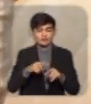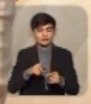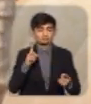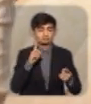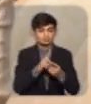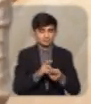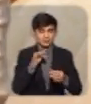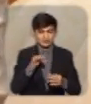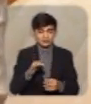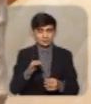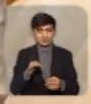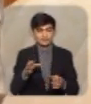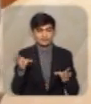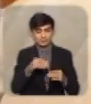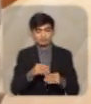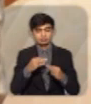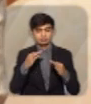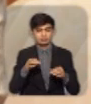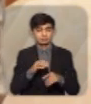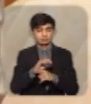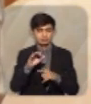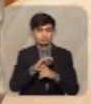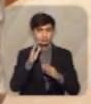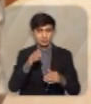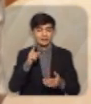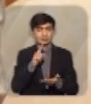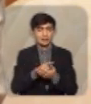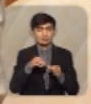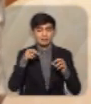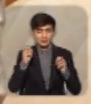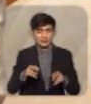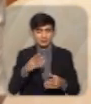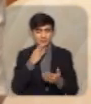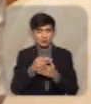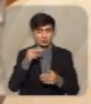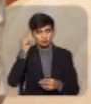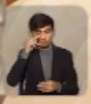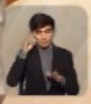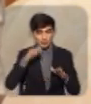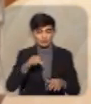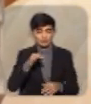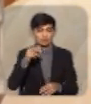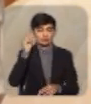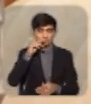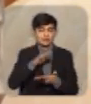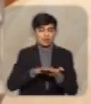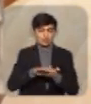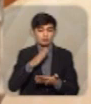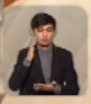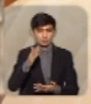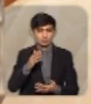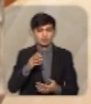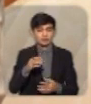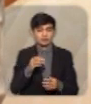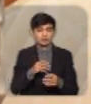кезде, аймақтарға барған кезде тиісті оқу орындарында білім алатын болады.